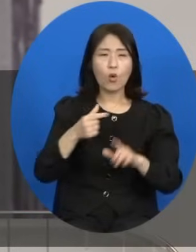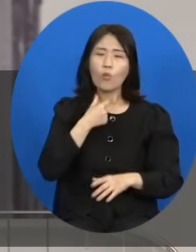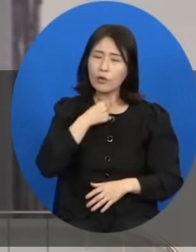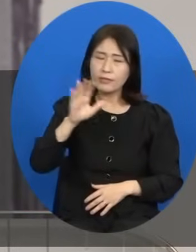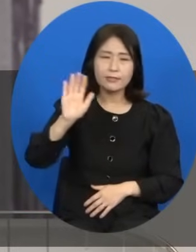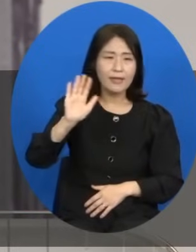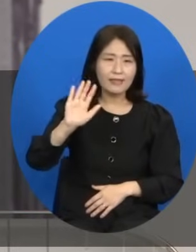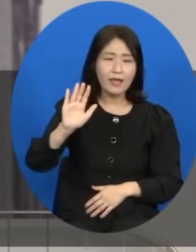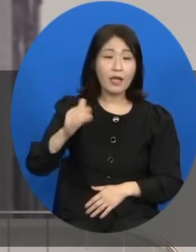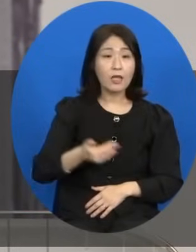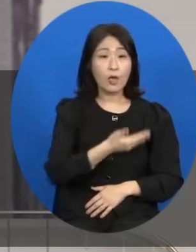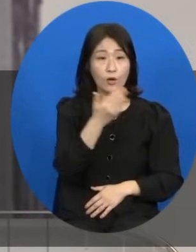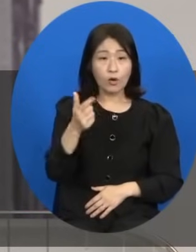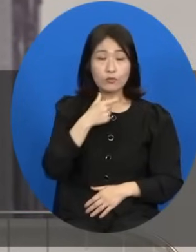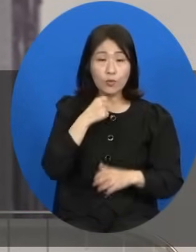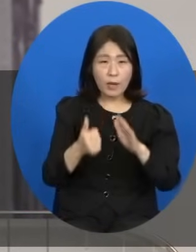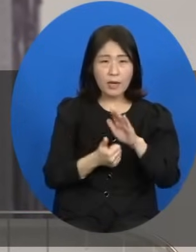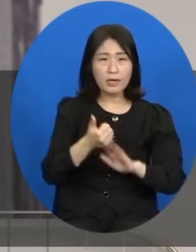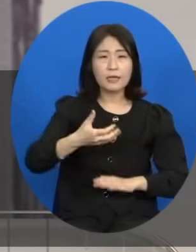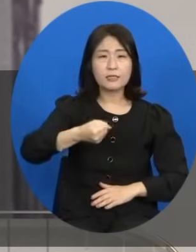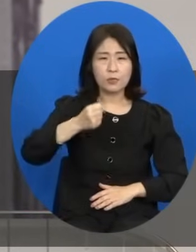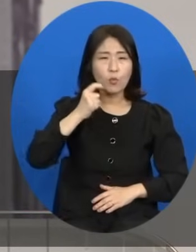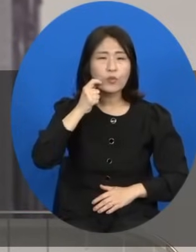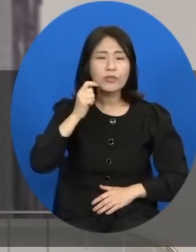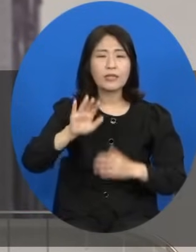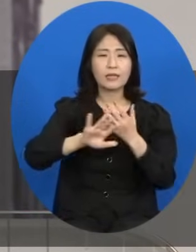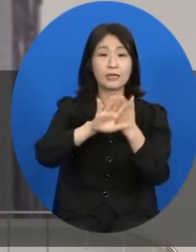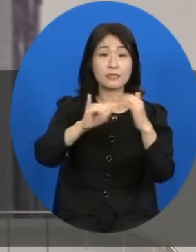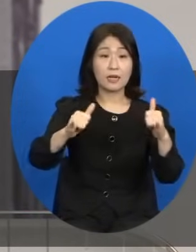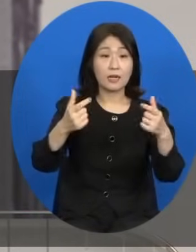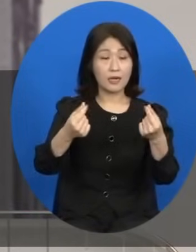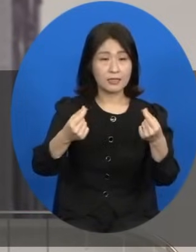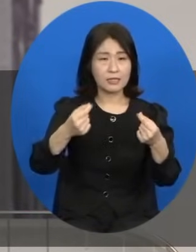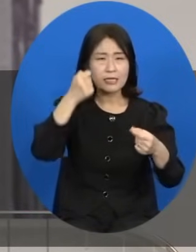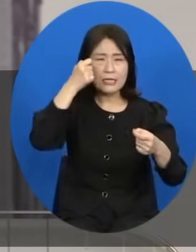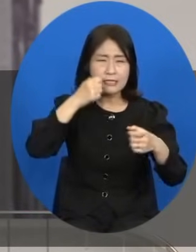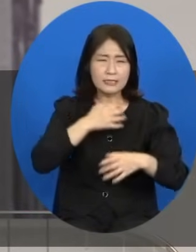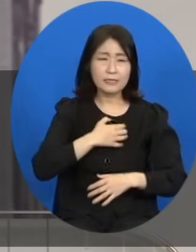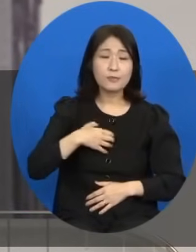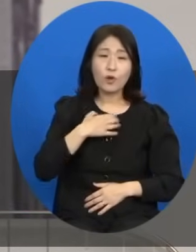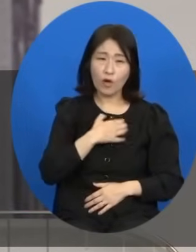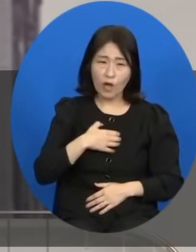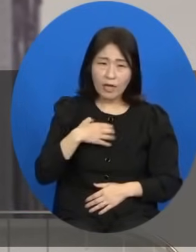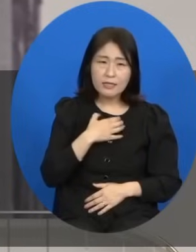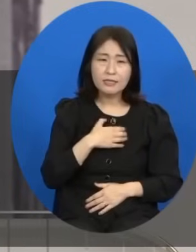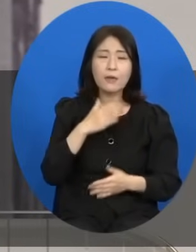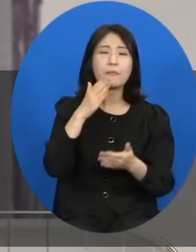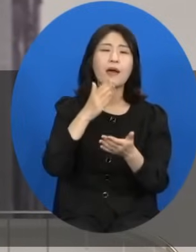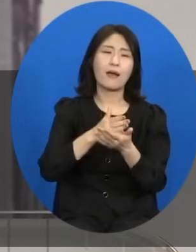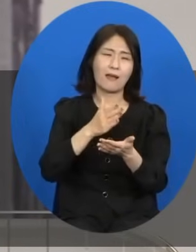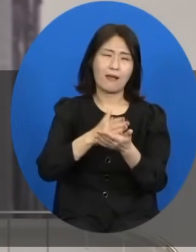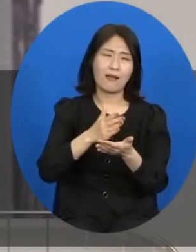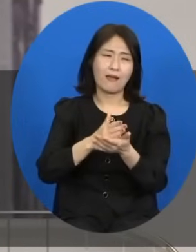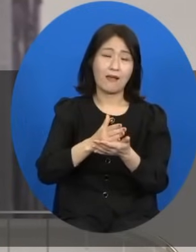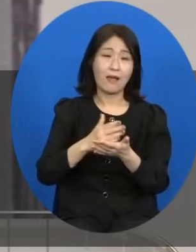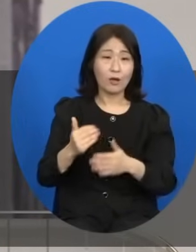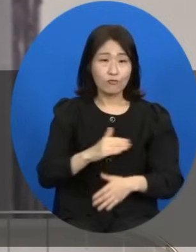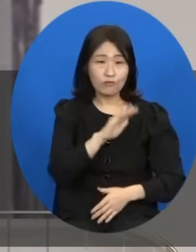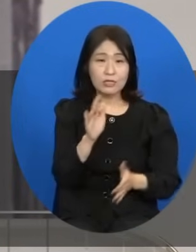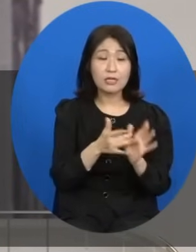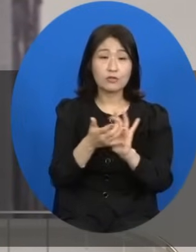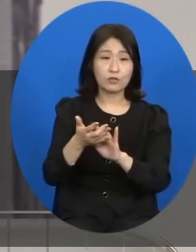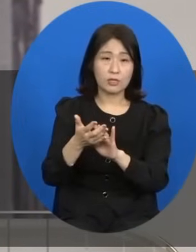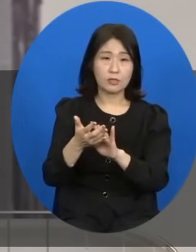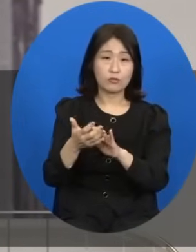않습니다 여러분은 소망을 가지지 못한 다른 사람들과 같이 슬퍼하지 않아야 합니다 우리는 예수께서